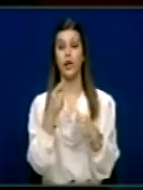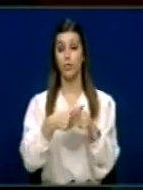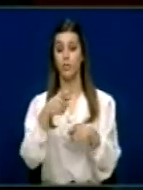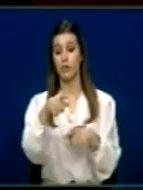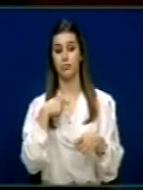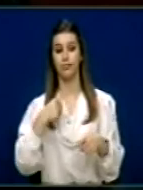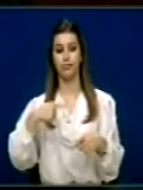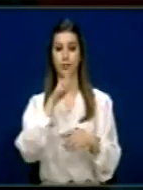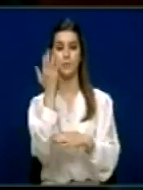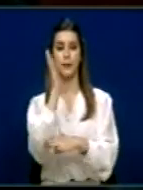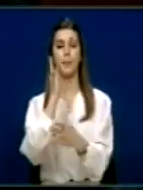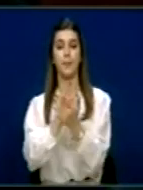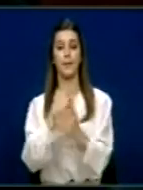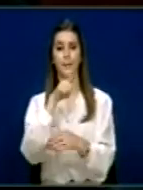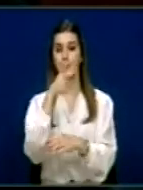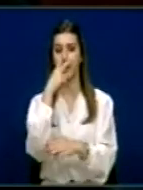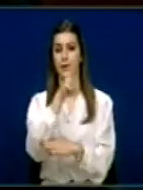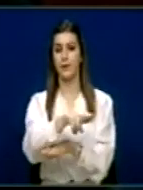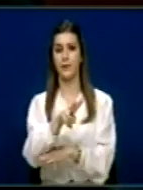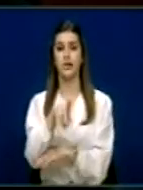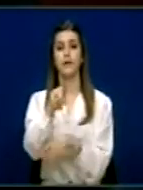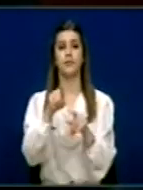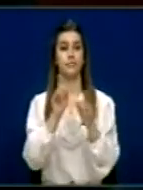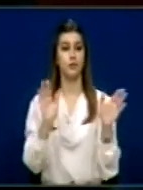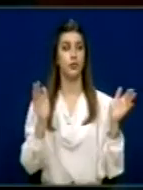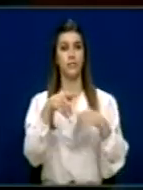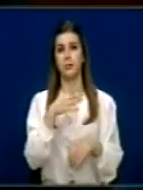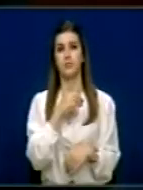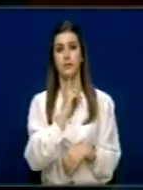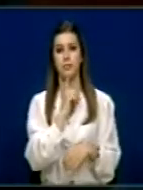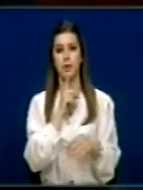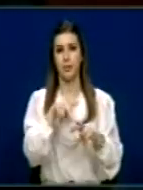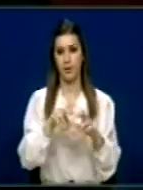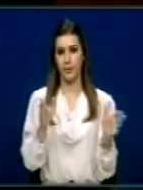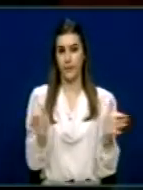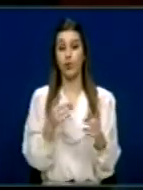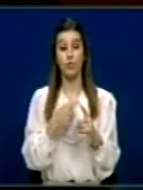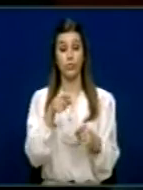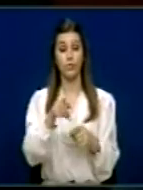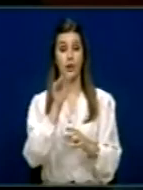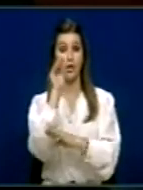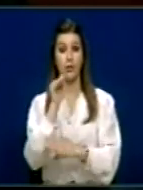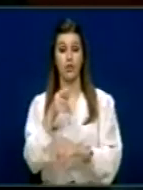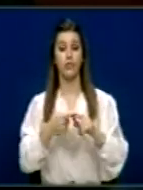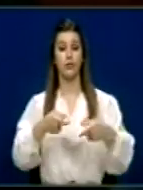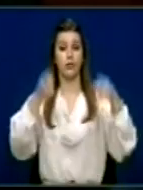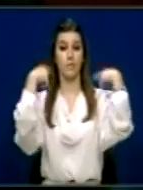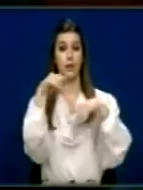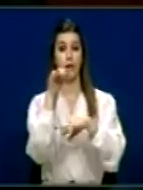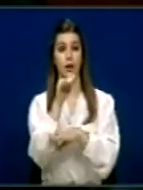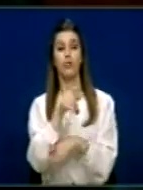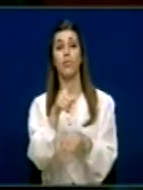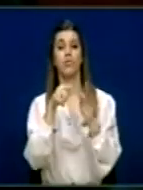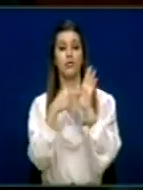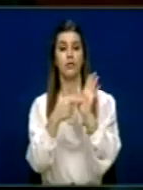e komisionit i kemi vizituar ata dhe kemi parë që ato zyre nuk është se janë zyre të mjaftueshme për ta. Mirë po as në këtë raport dhe as në raport të kaluara kjo autoritet ku nuk ka treguar